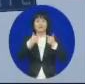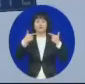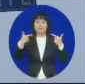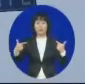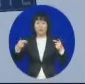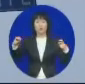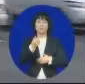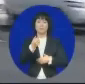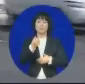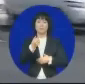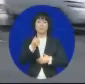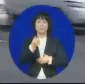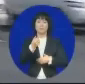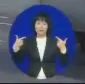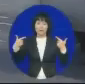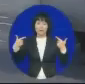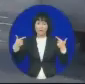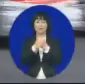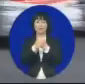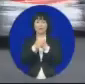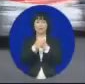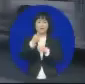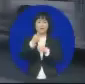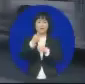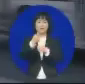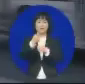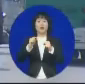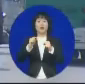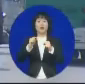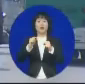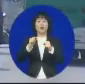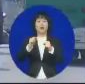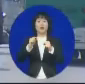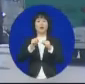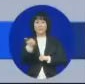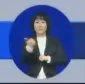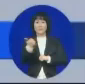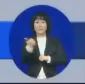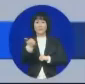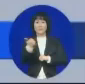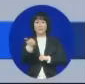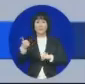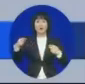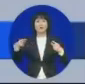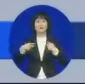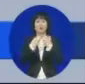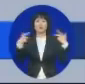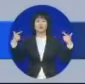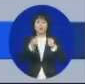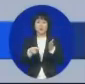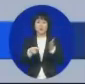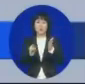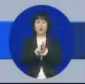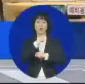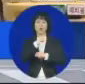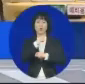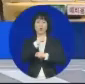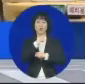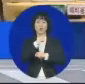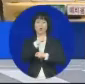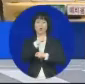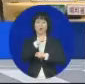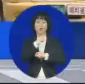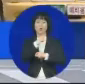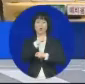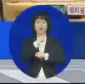관내 교통사고 위험이 커지자 지난해 교통사망사고 절단 줄이기 프로젝트 를 가동한 용인시 현장인 장제